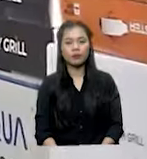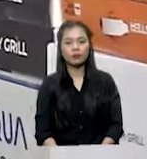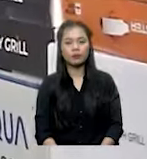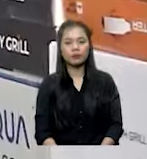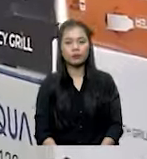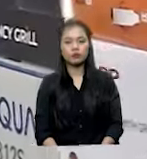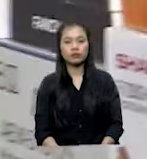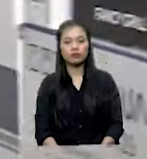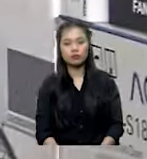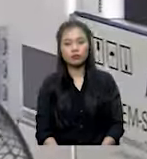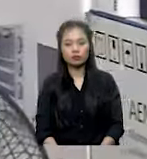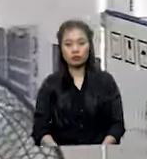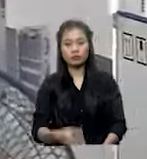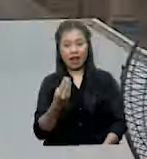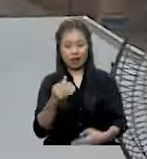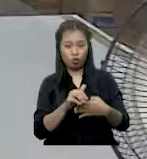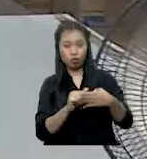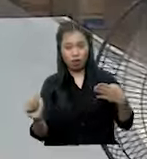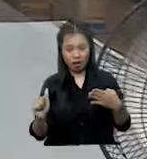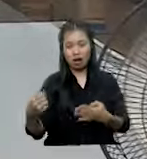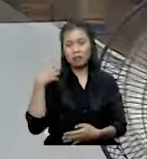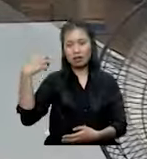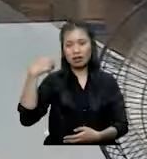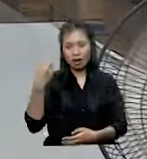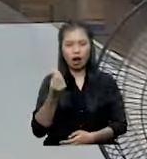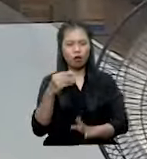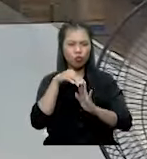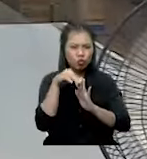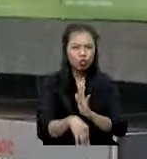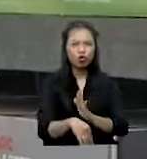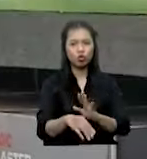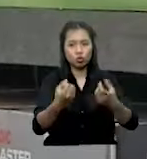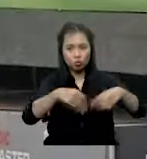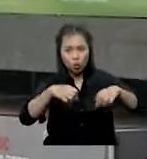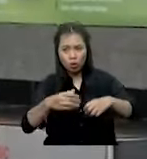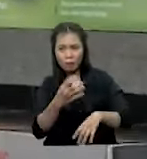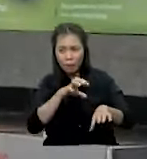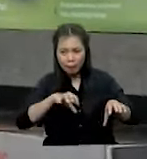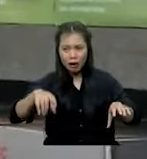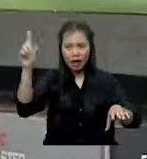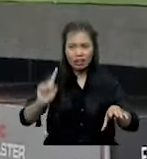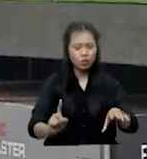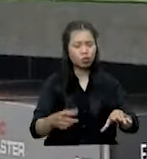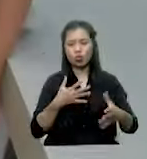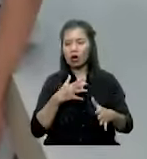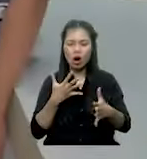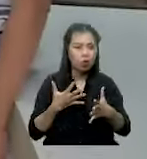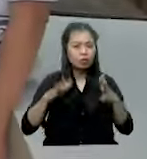Pelemahan nilai tukar rupiah terhadap dolar Amerika mulai membuat was-was para pedagang elektronik di kawasan Kramat Jati, Jakarta